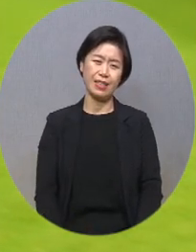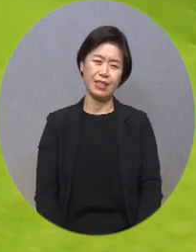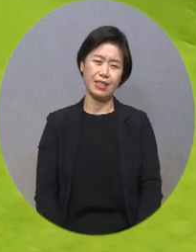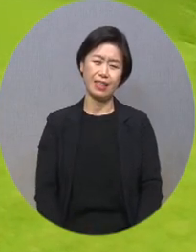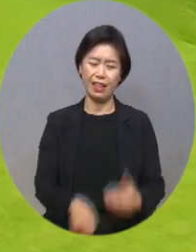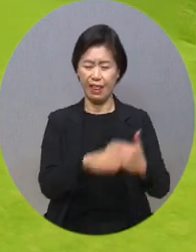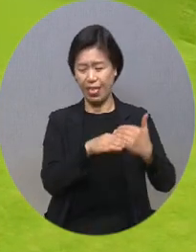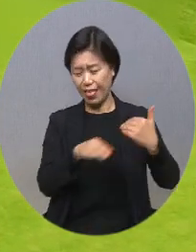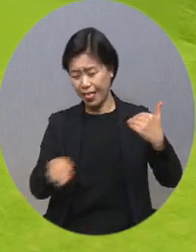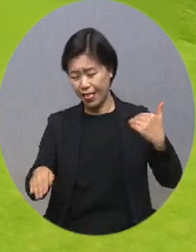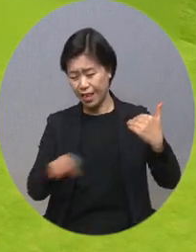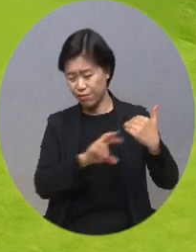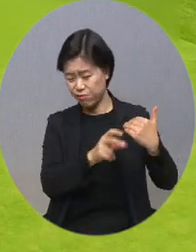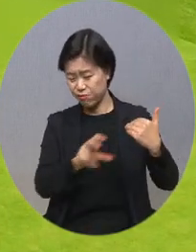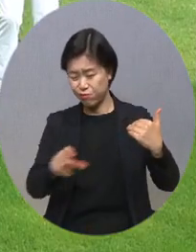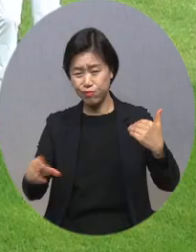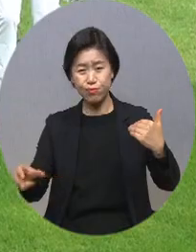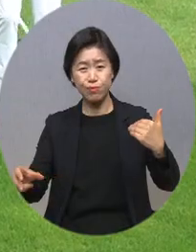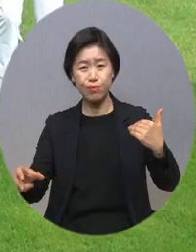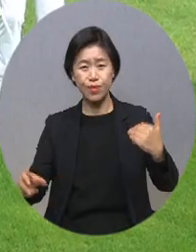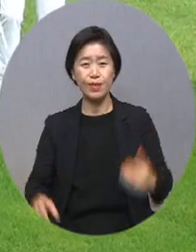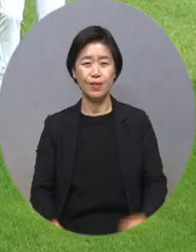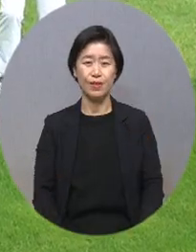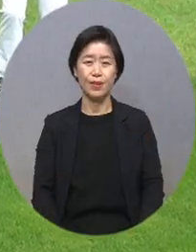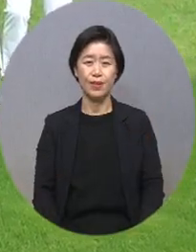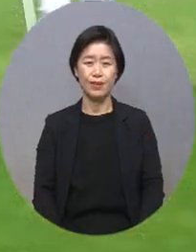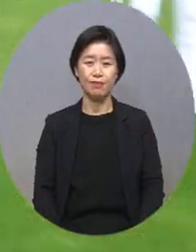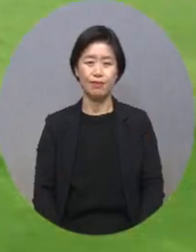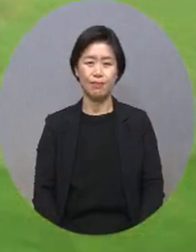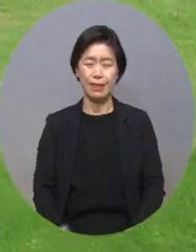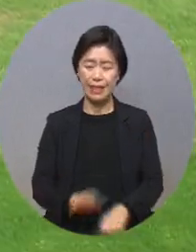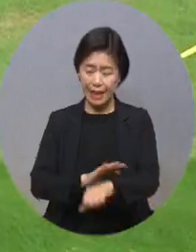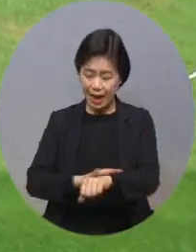내리마. 불러가. 그만 가. 어, 사요나라.